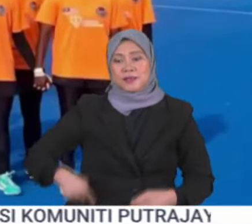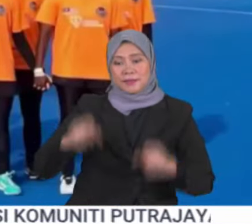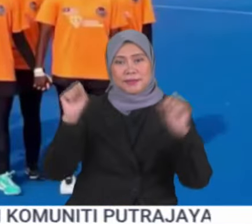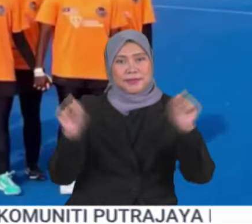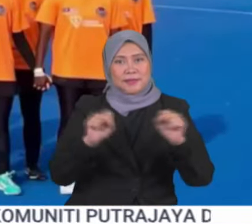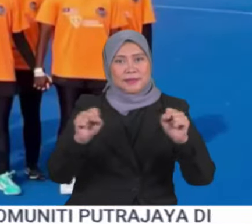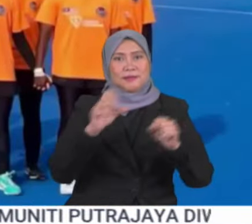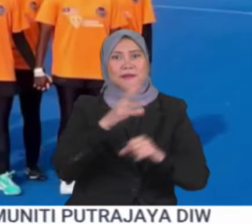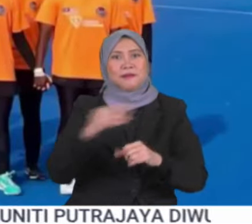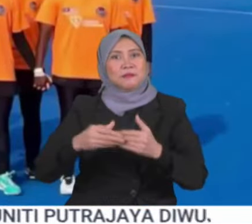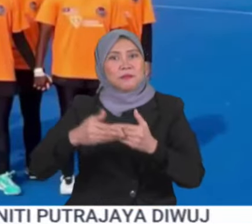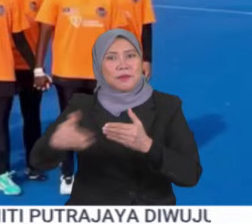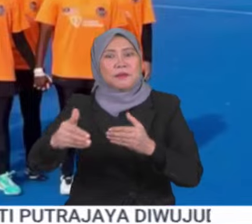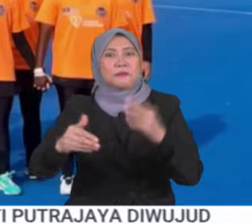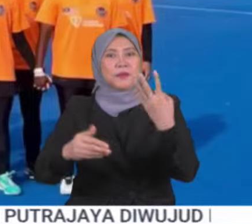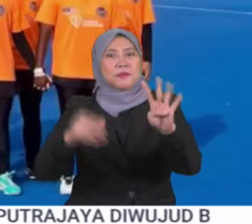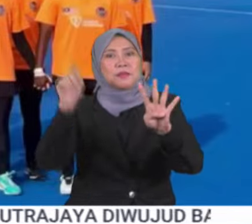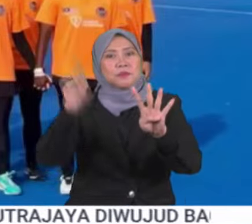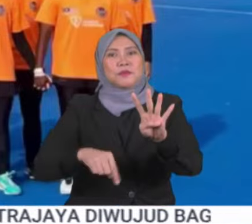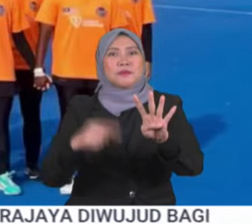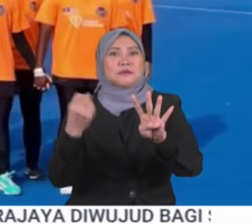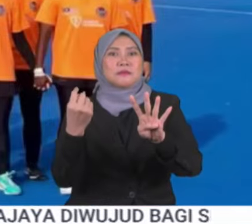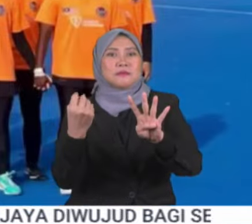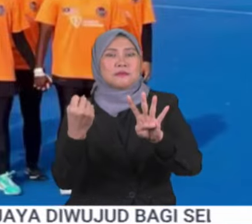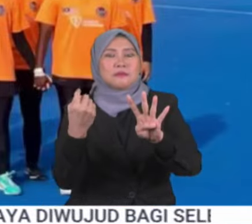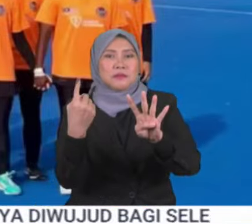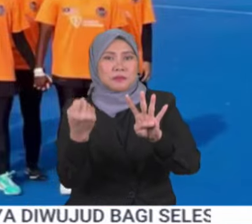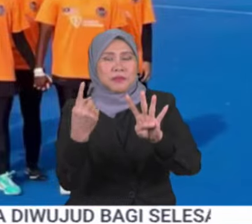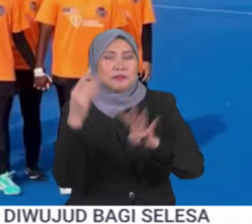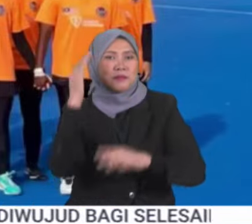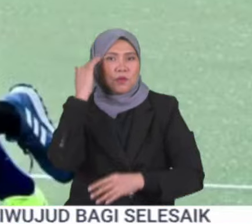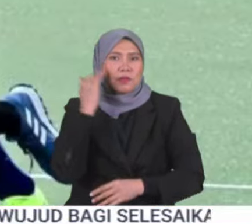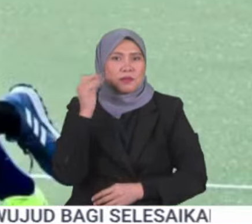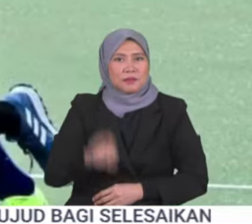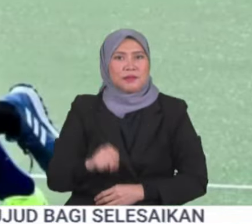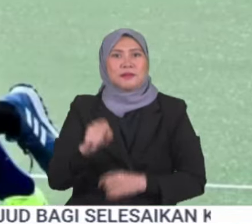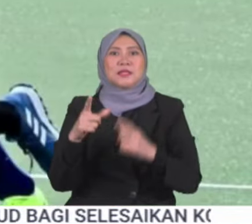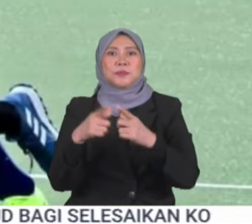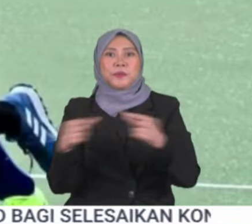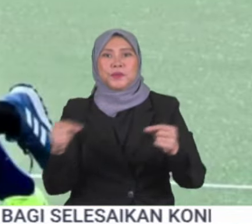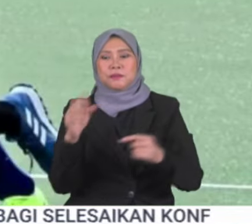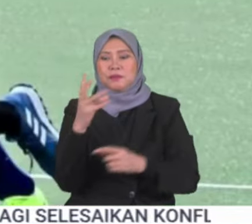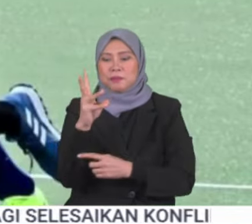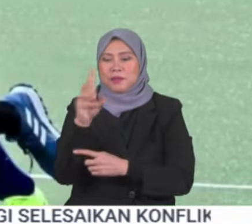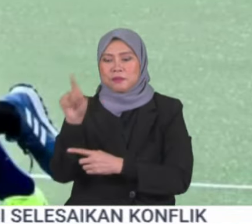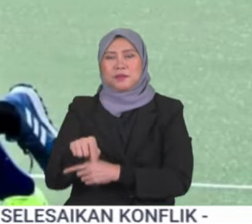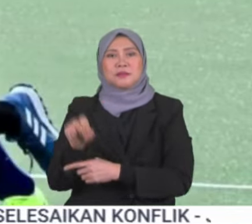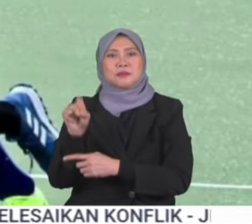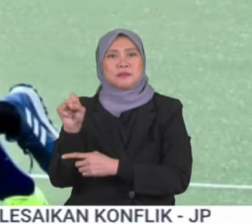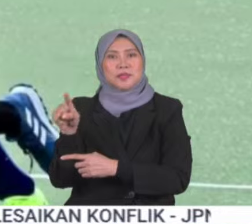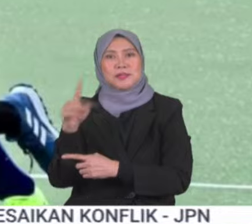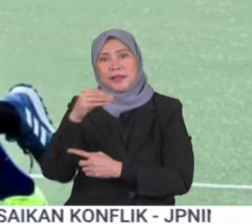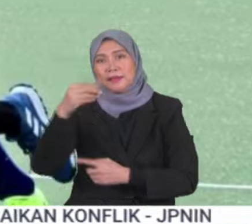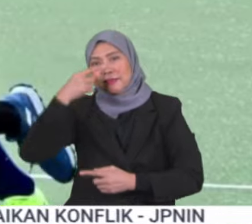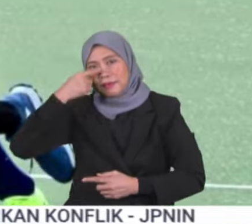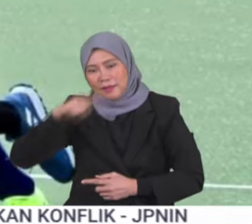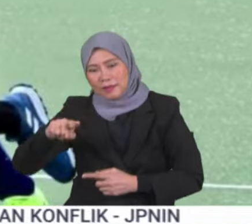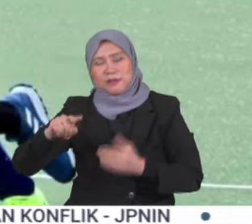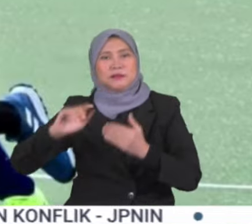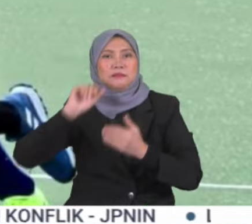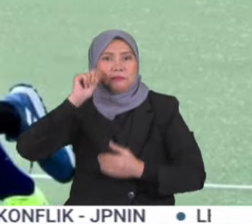pasukan Korea Selatan pada 14 November, Jepun pada 16 November dan Thailand selang sehari kemudian.